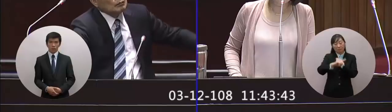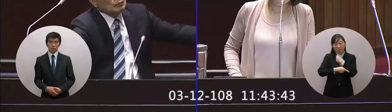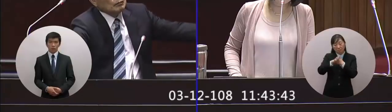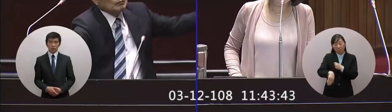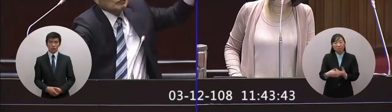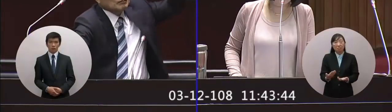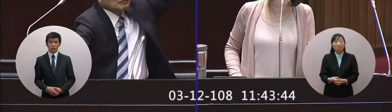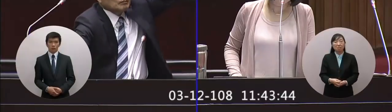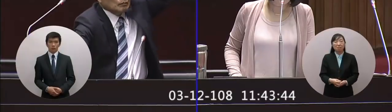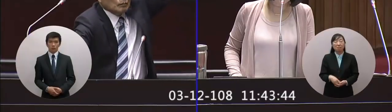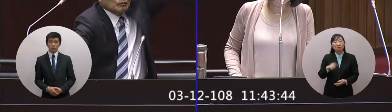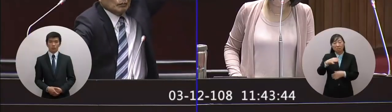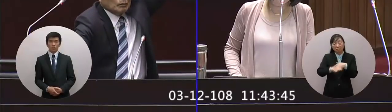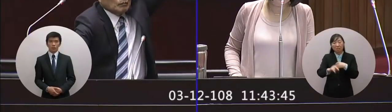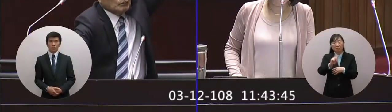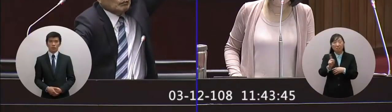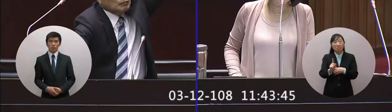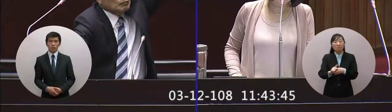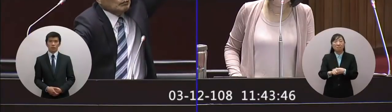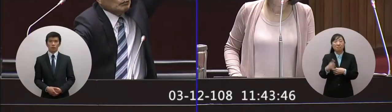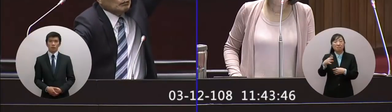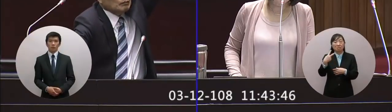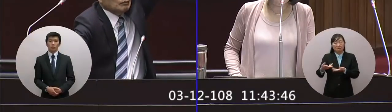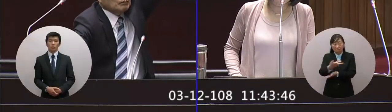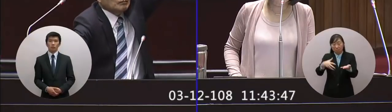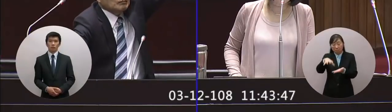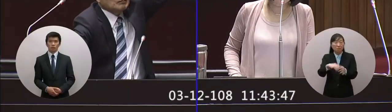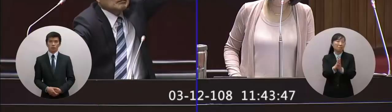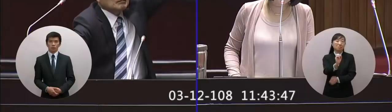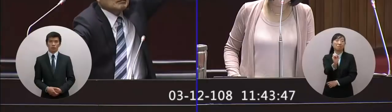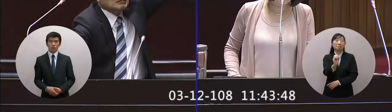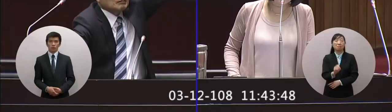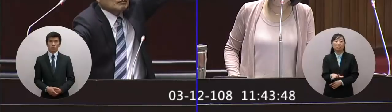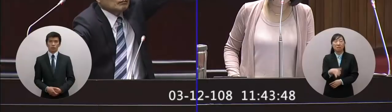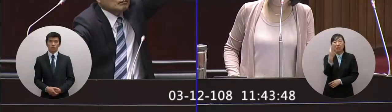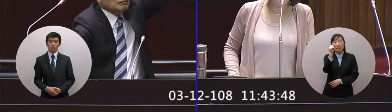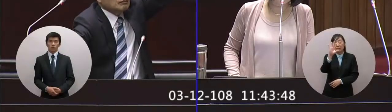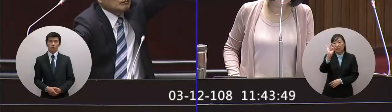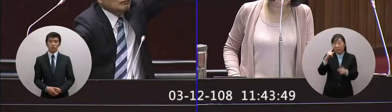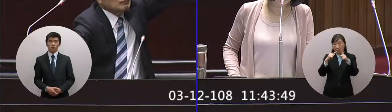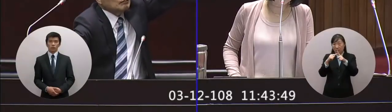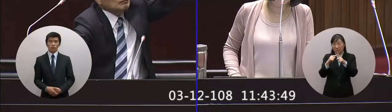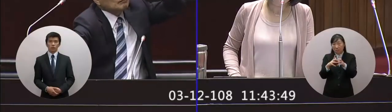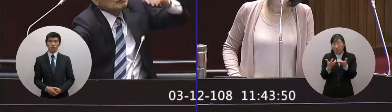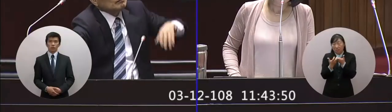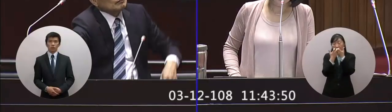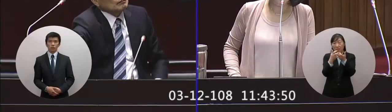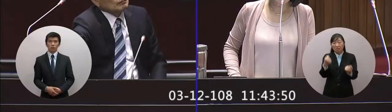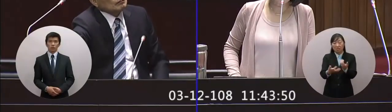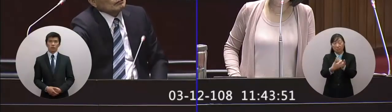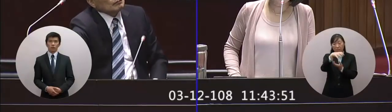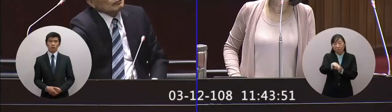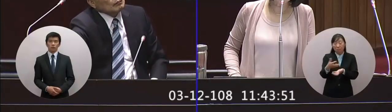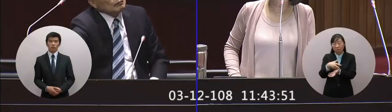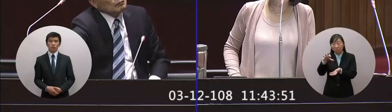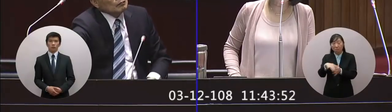内，而且欠缺充足的交易厅，几百人的学生挤在一个厨房跟交易厅，所以我